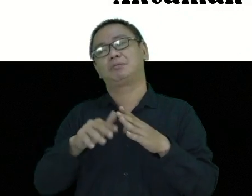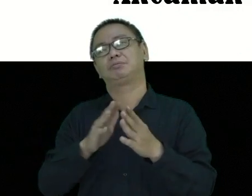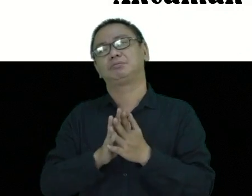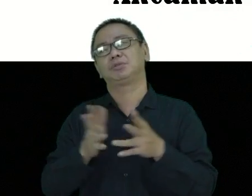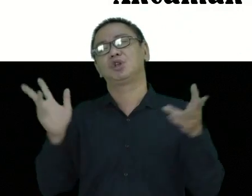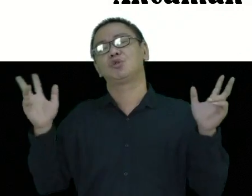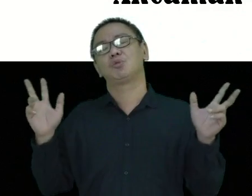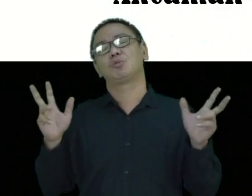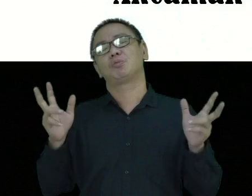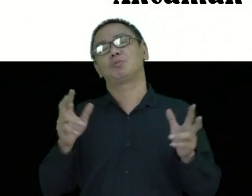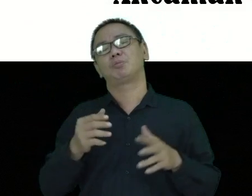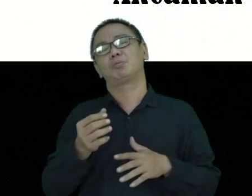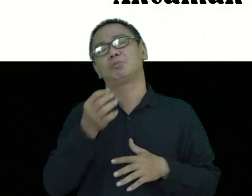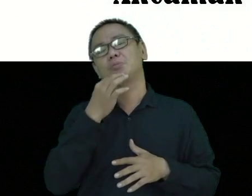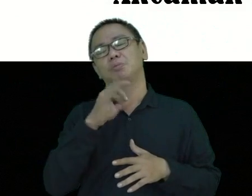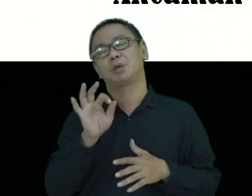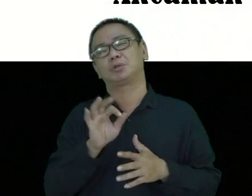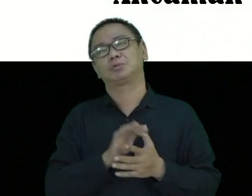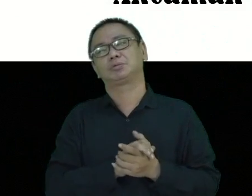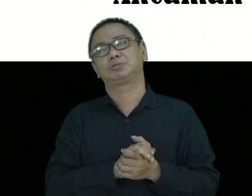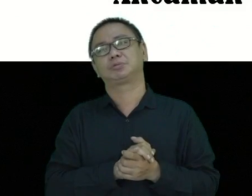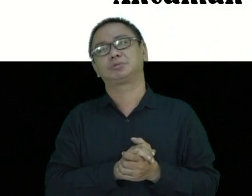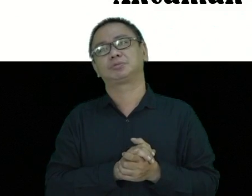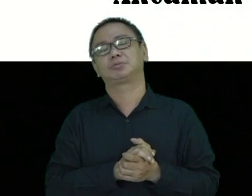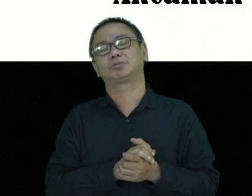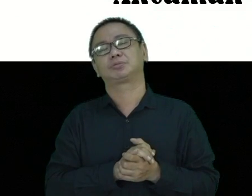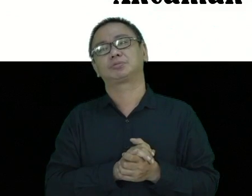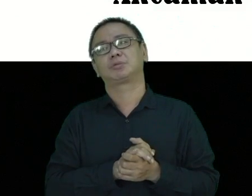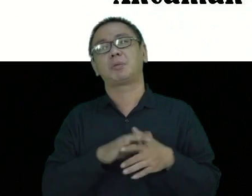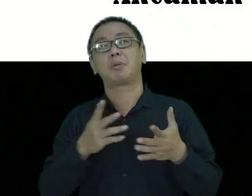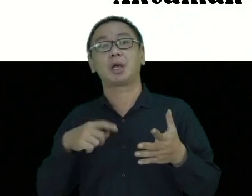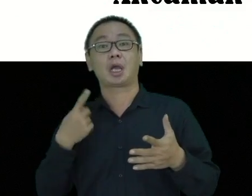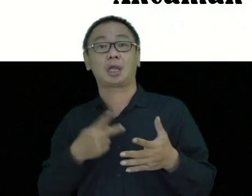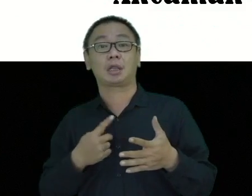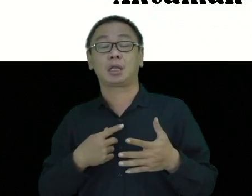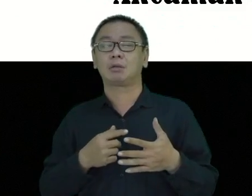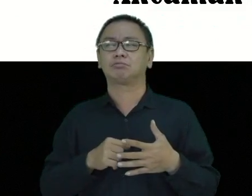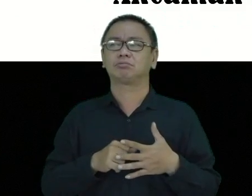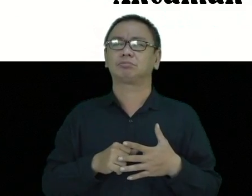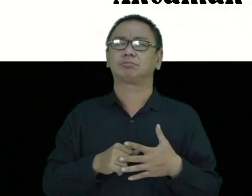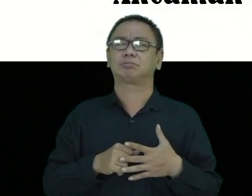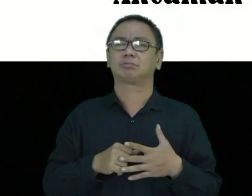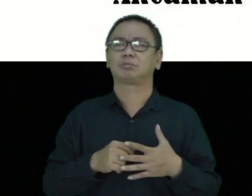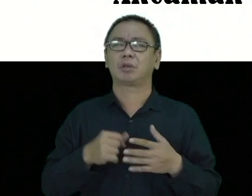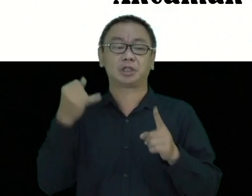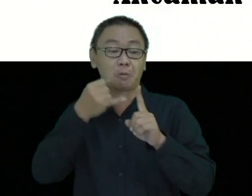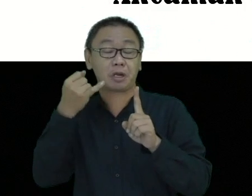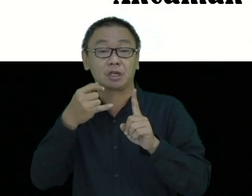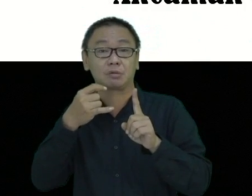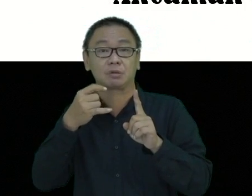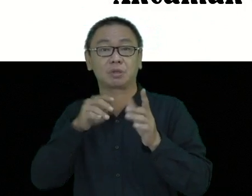Apa yang kita takutkan di dalam ancaman-ancaman terhadap diri kita di masa depan?